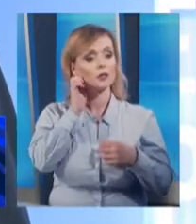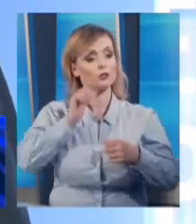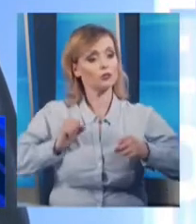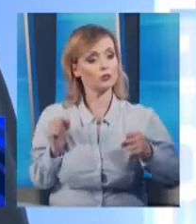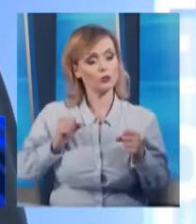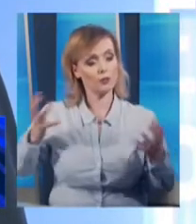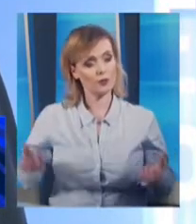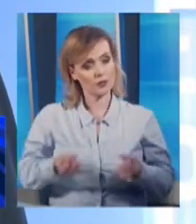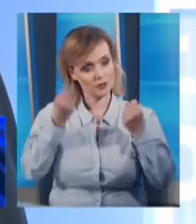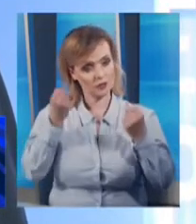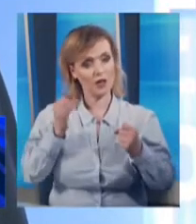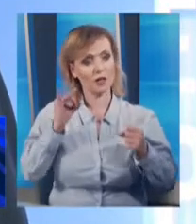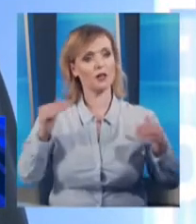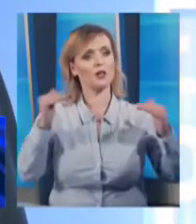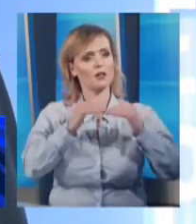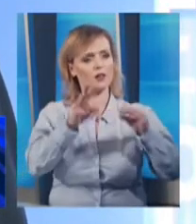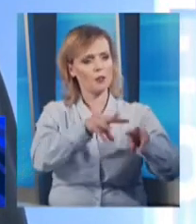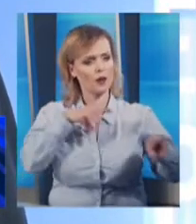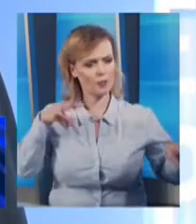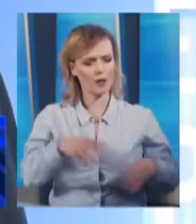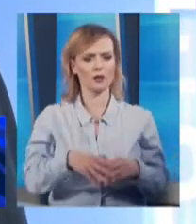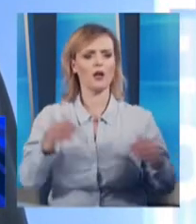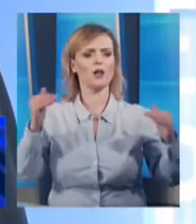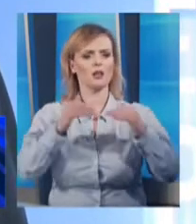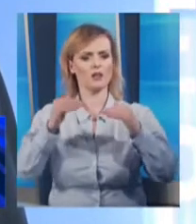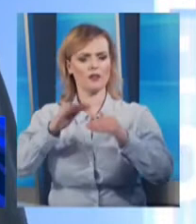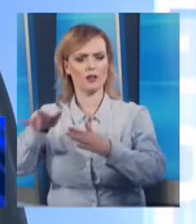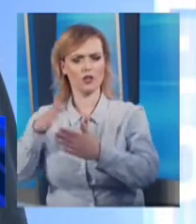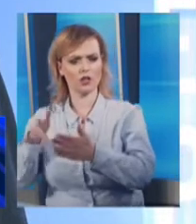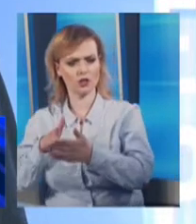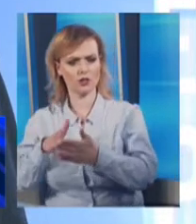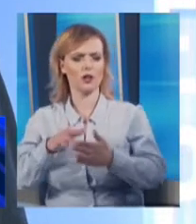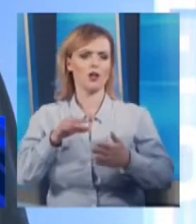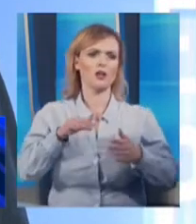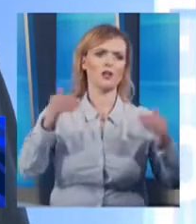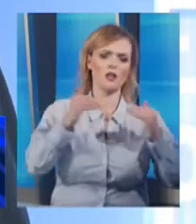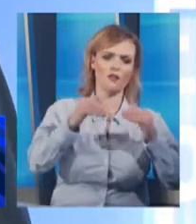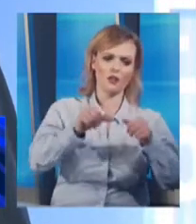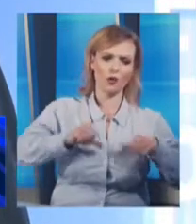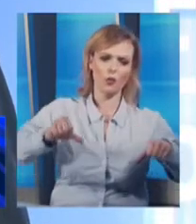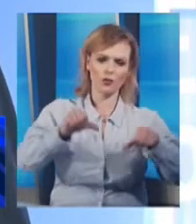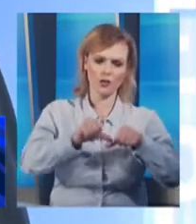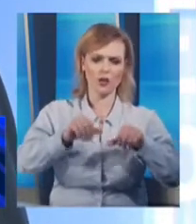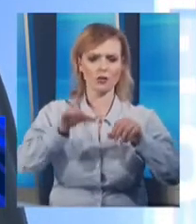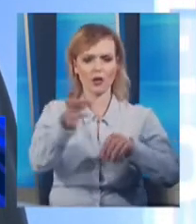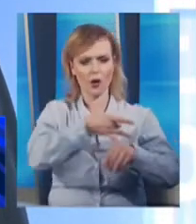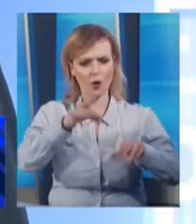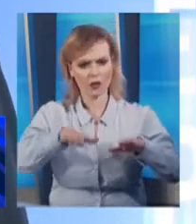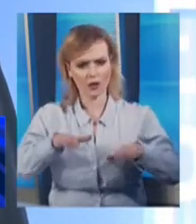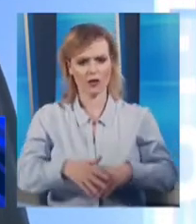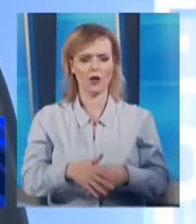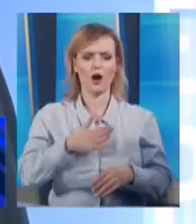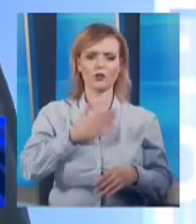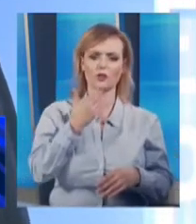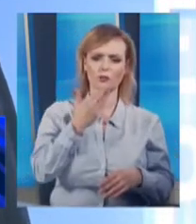reciproc și la nivel de parlament, și la nivel de municipiu, consilii raionale, locale, simpatizanții